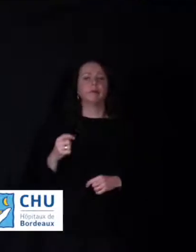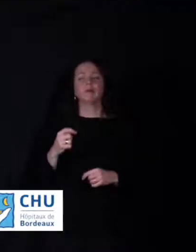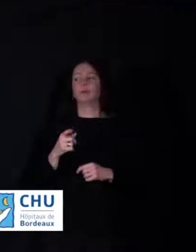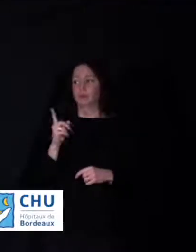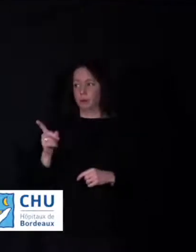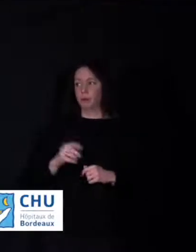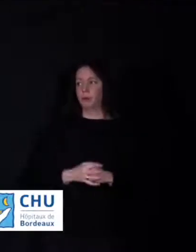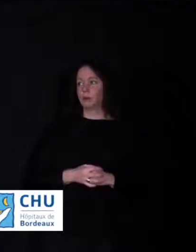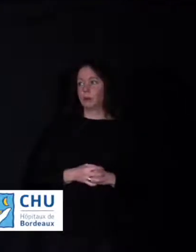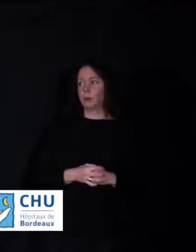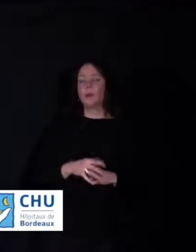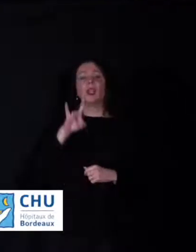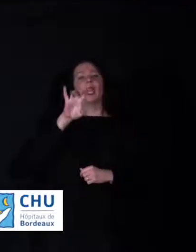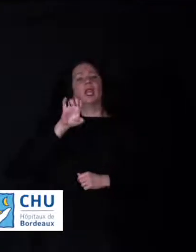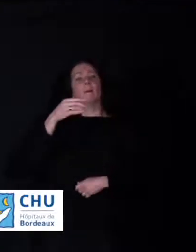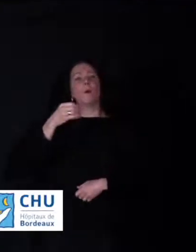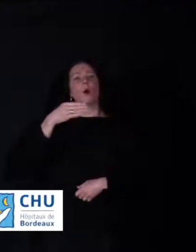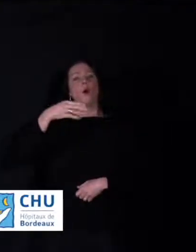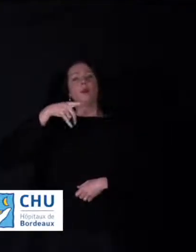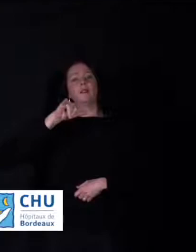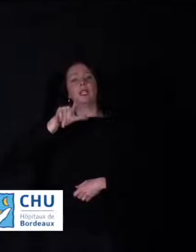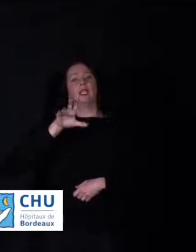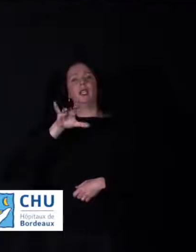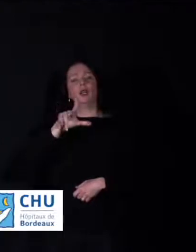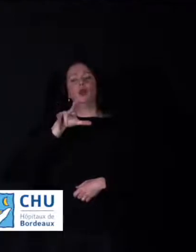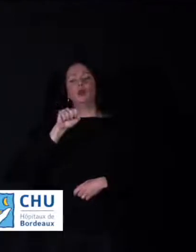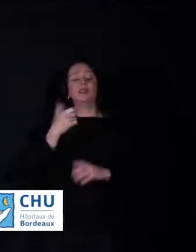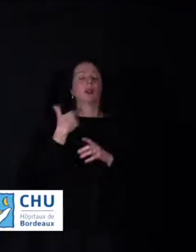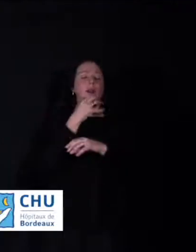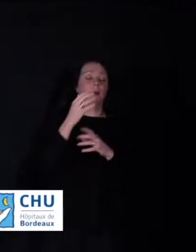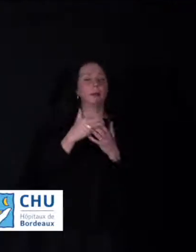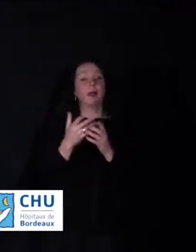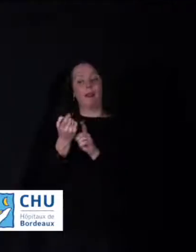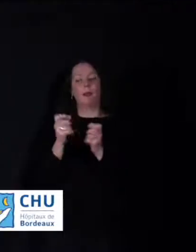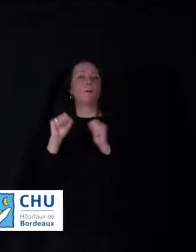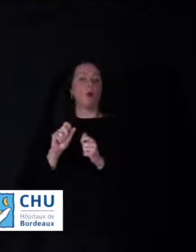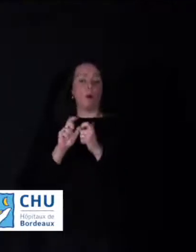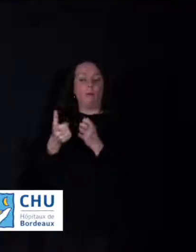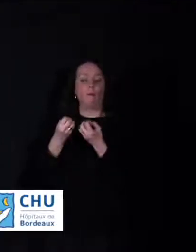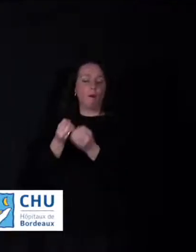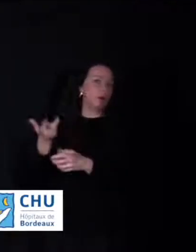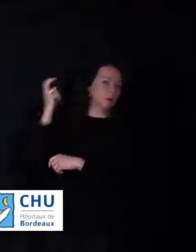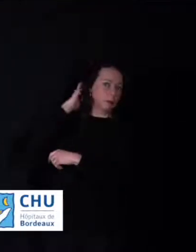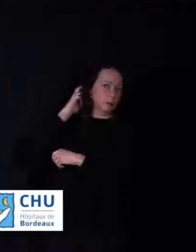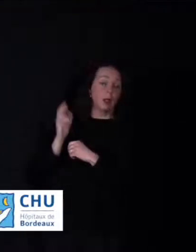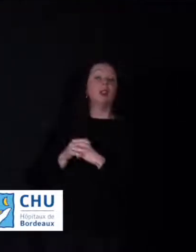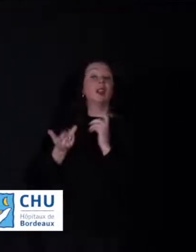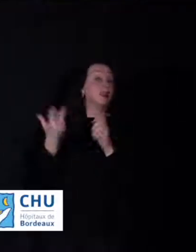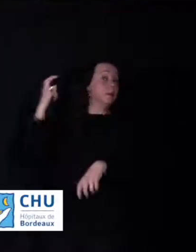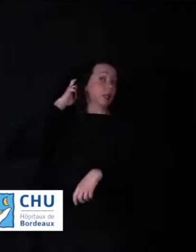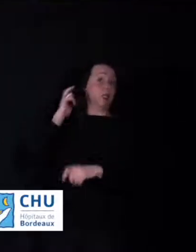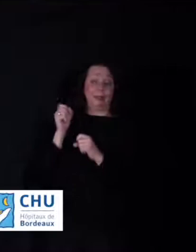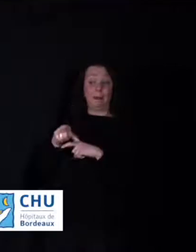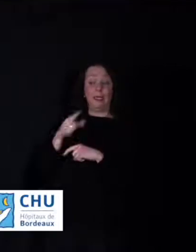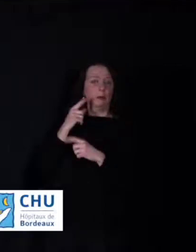coqueluche, hémophilus. Alors l'hémophilus, c'est aussi une cause de méningite, je suis passé vite tout à l'heure. Il faut savoir que depuis que ce vaccin est en place, cette méningite à hémophilus